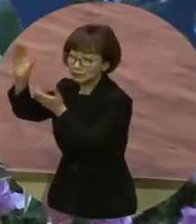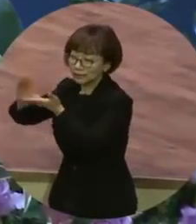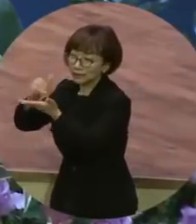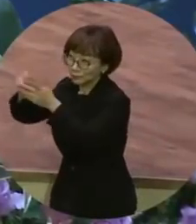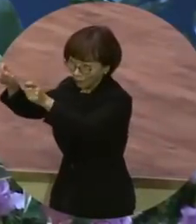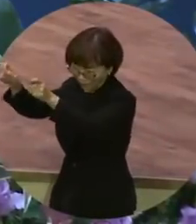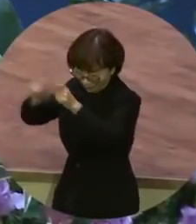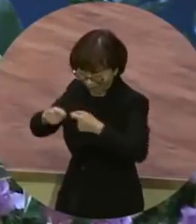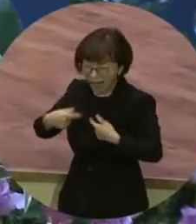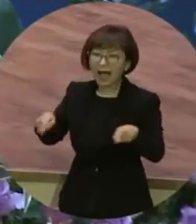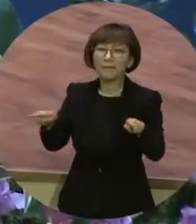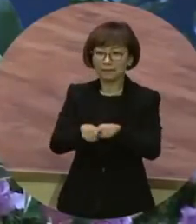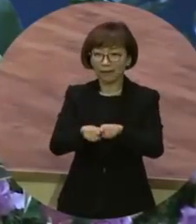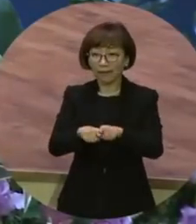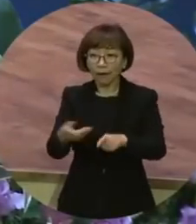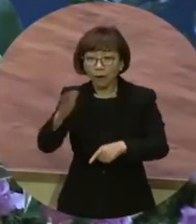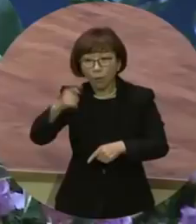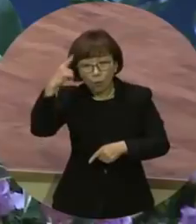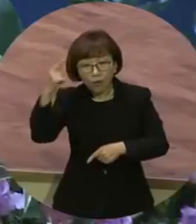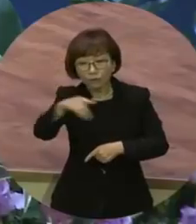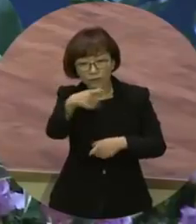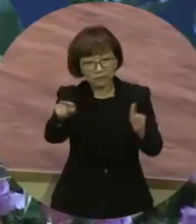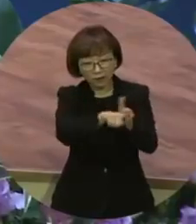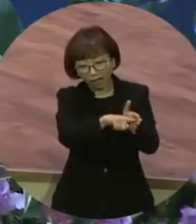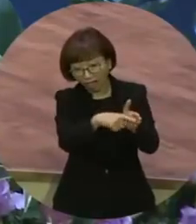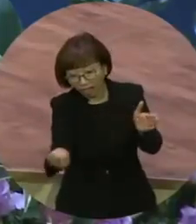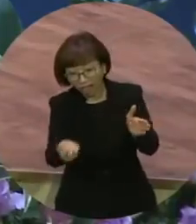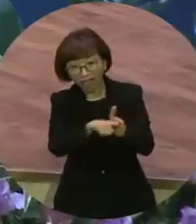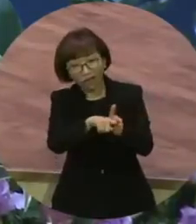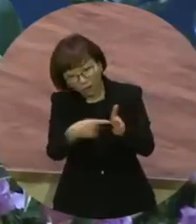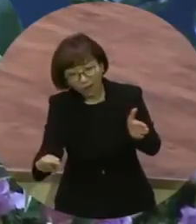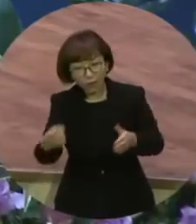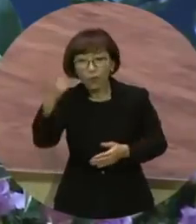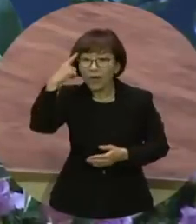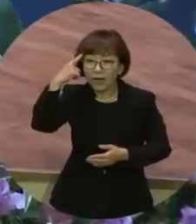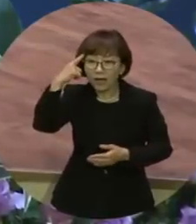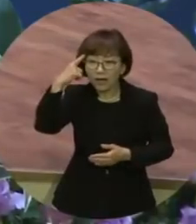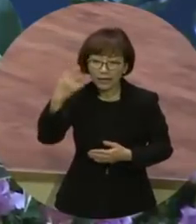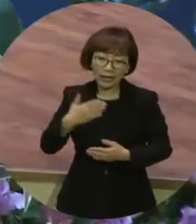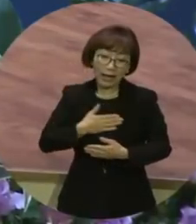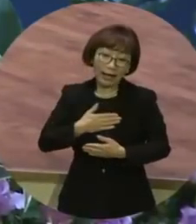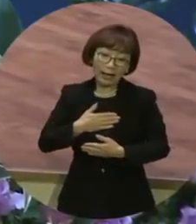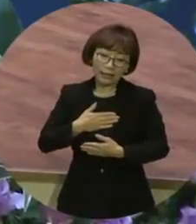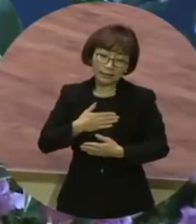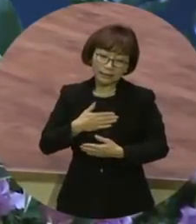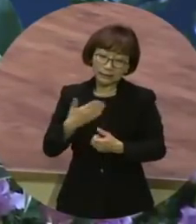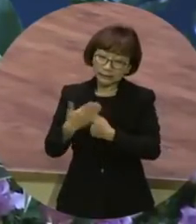근데 왜 우리는 이렇게 자주 흔들리냐는 거예요. 왜 이렇게 업앤다운이 반복되냐는 거예요.